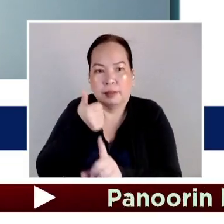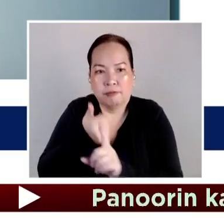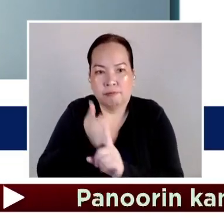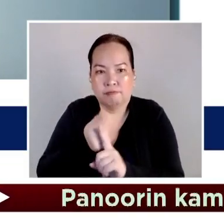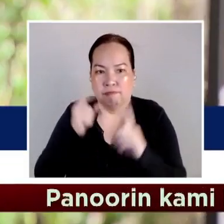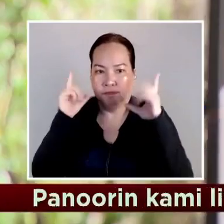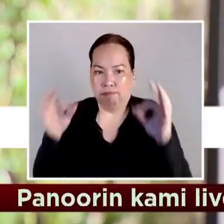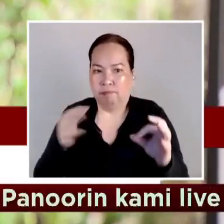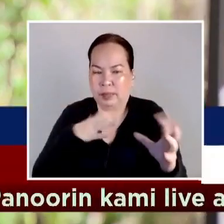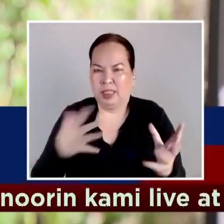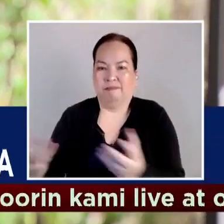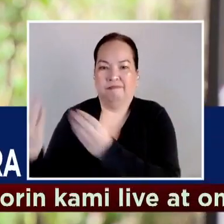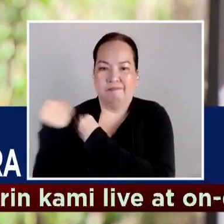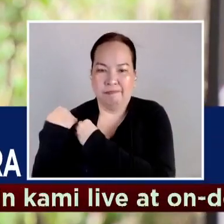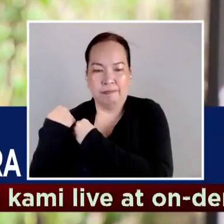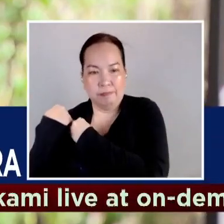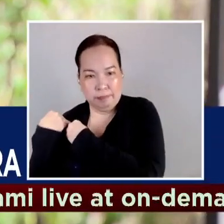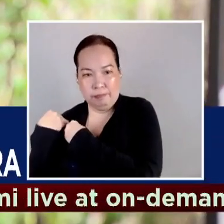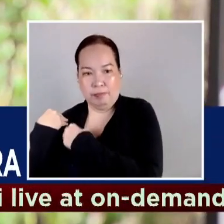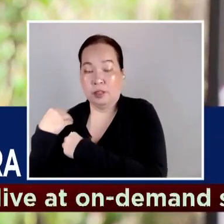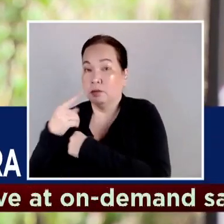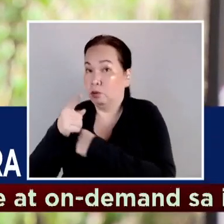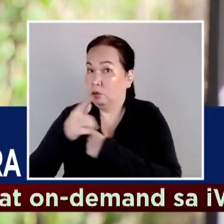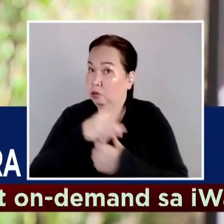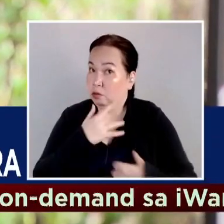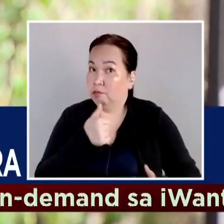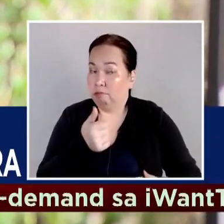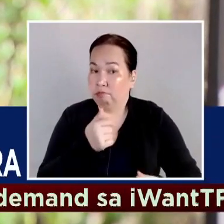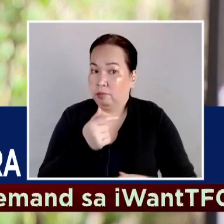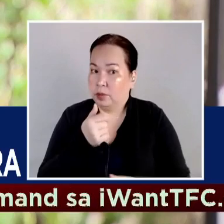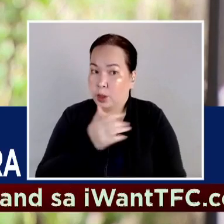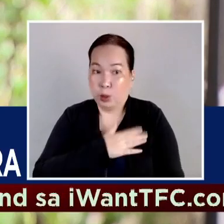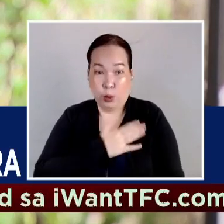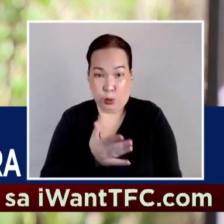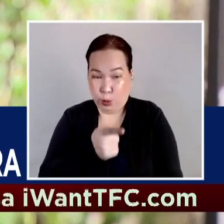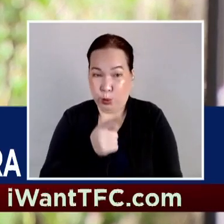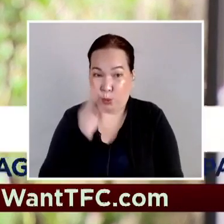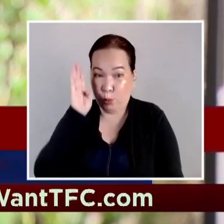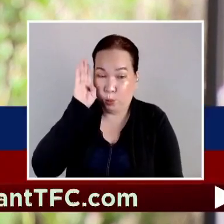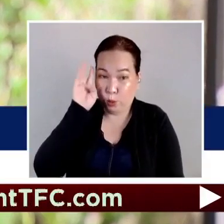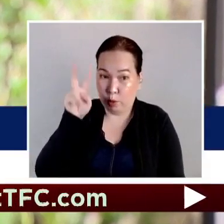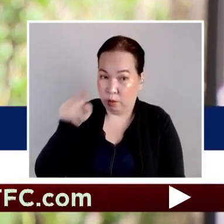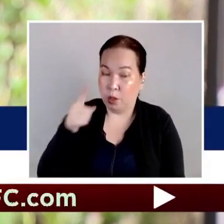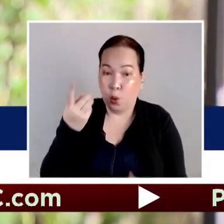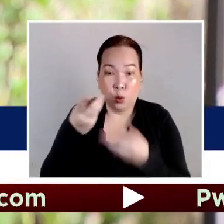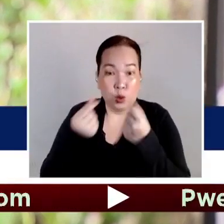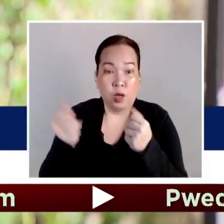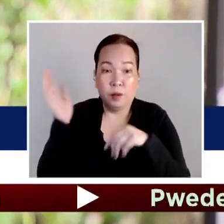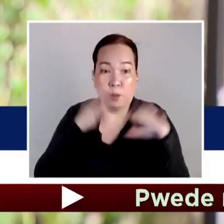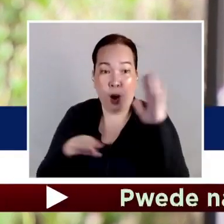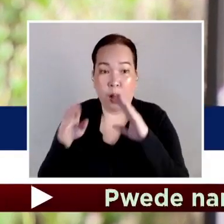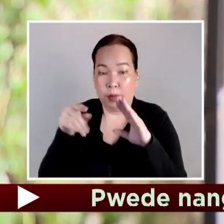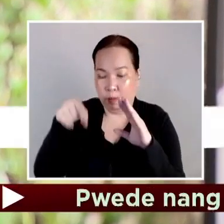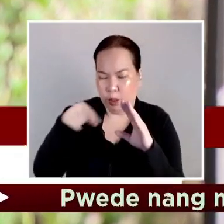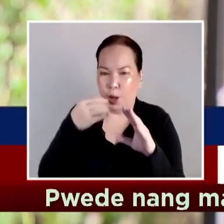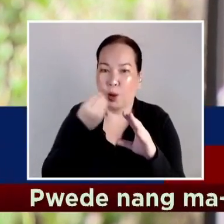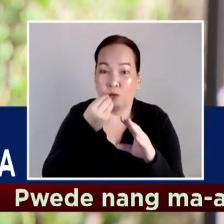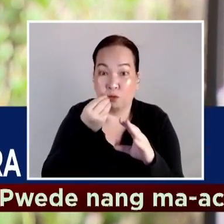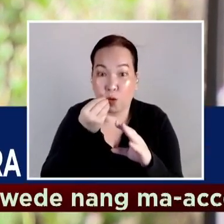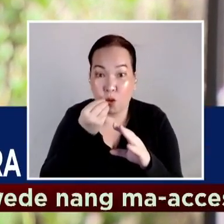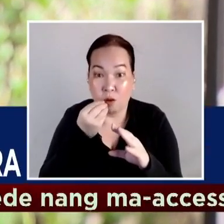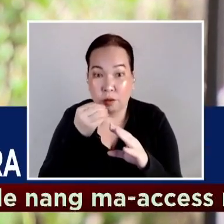bull by its horns. Kung talaga siya, sincero talaga siya na masolusyonan yung problema sa krisis sa pagkain,